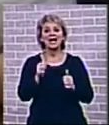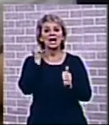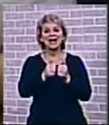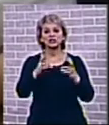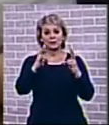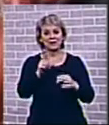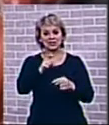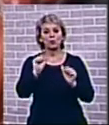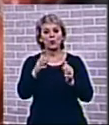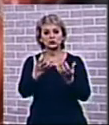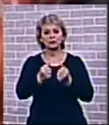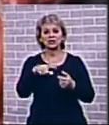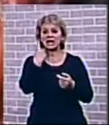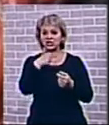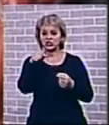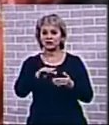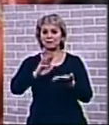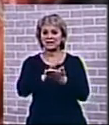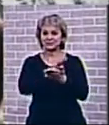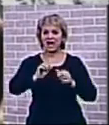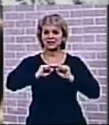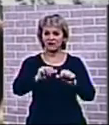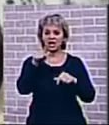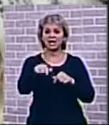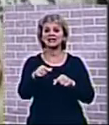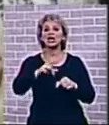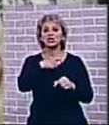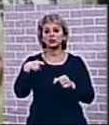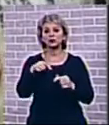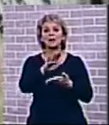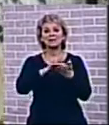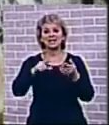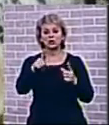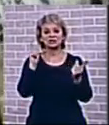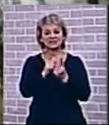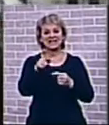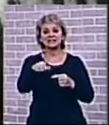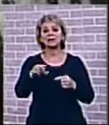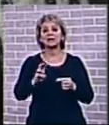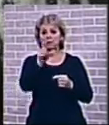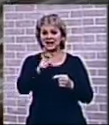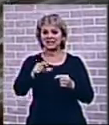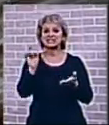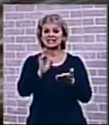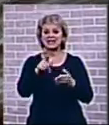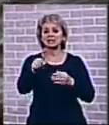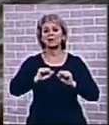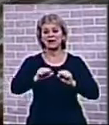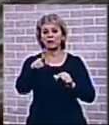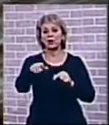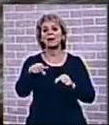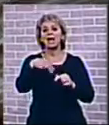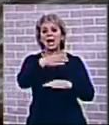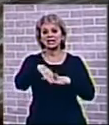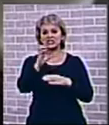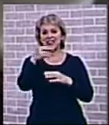Каждый пострадавший может получить личного бесплатного адвоката. Депутаты продолжат встречаться с погорельцами. В Центр правовой поддержки по